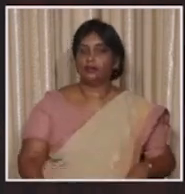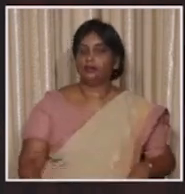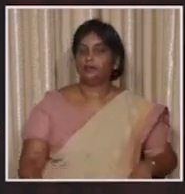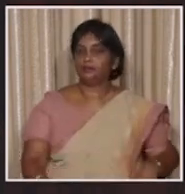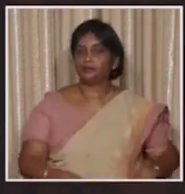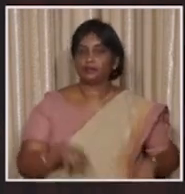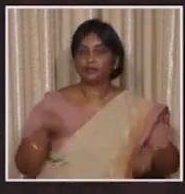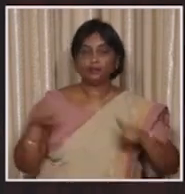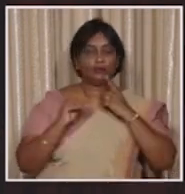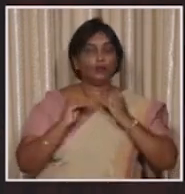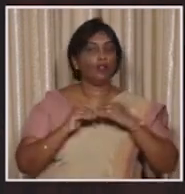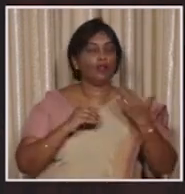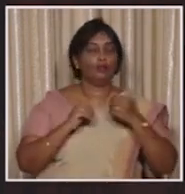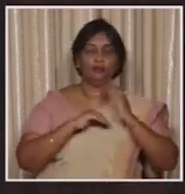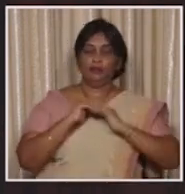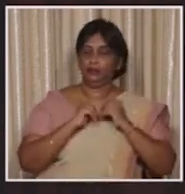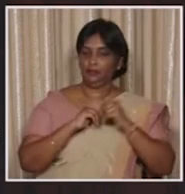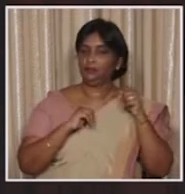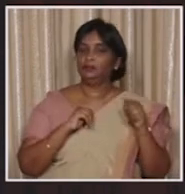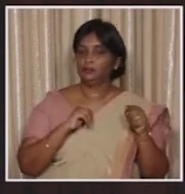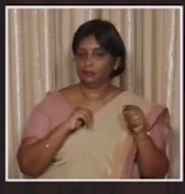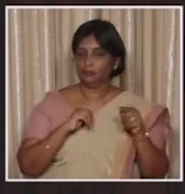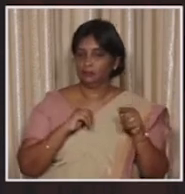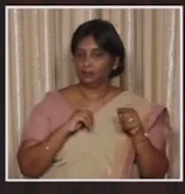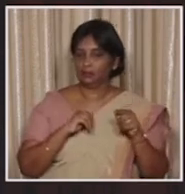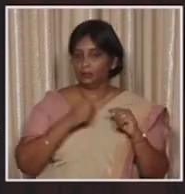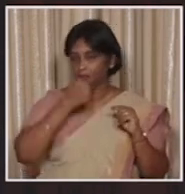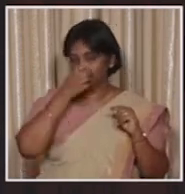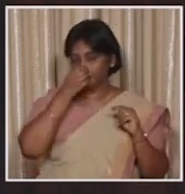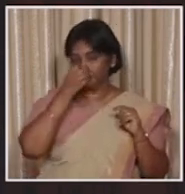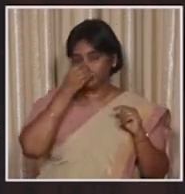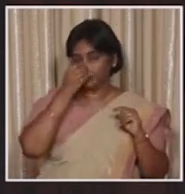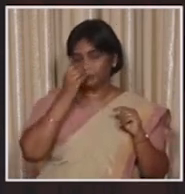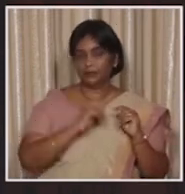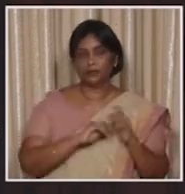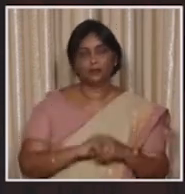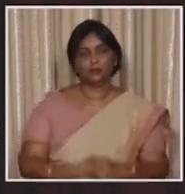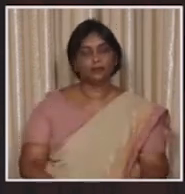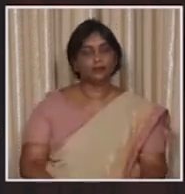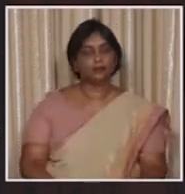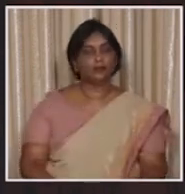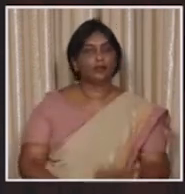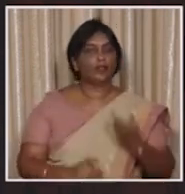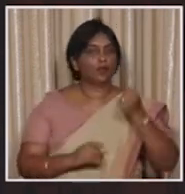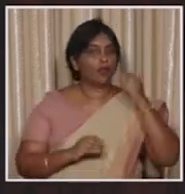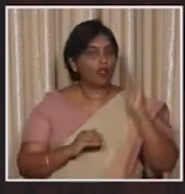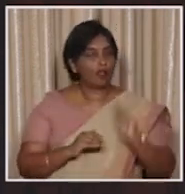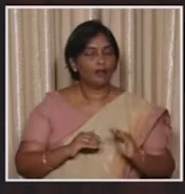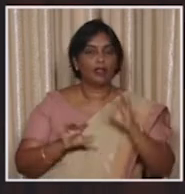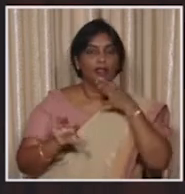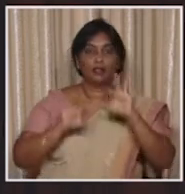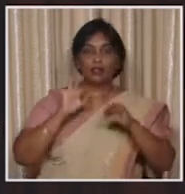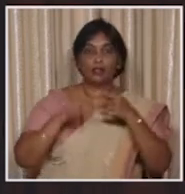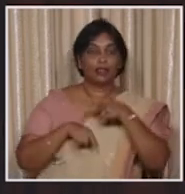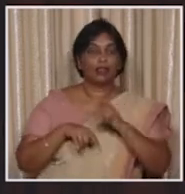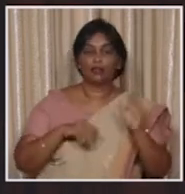குரோ சிஸ்டம் என்பது 1000 தேயிலைகளை கொடுத்துவிட்டு அவர்களிடம் 50 ரூபாய்க்கு கொழுந்துகளை பறிப்பது அல்ல. நாங்கள் கூறுகின்றோம், அங்கே இருக்கின்ற